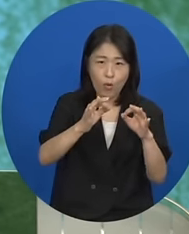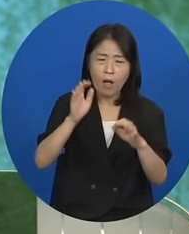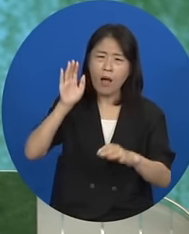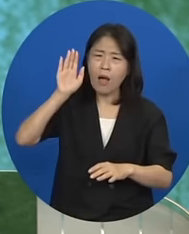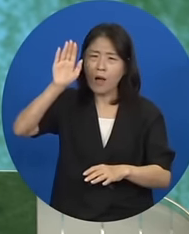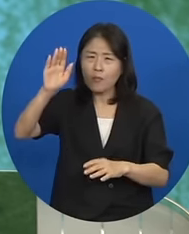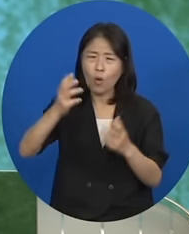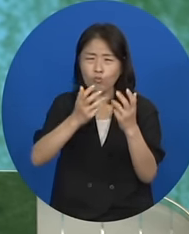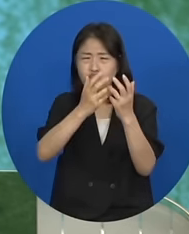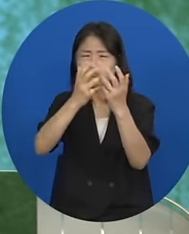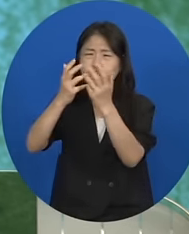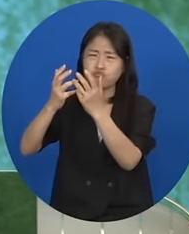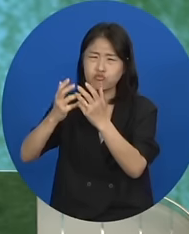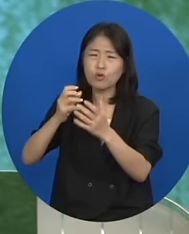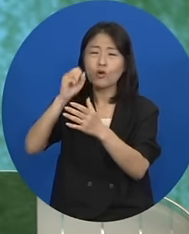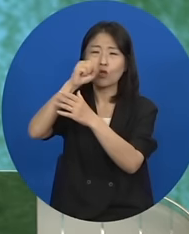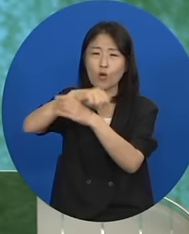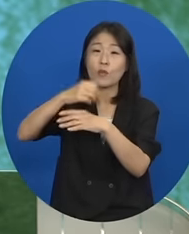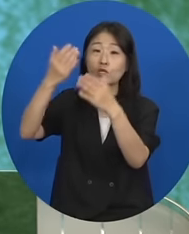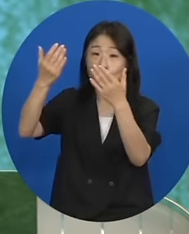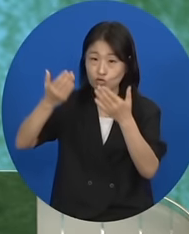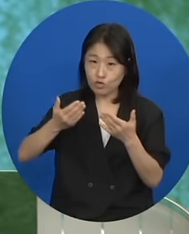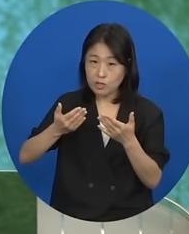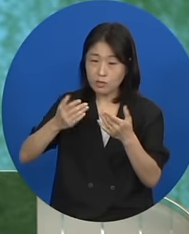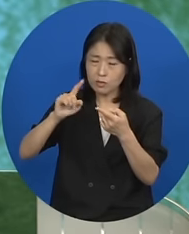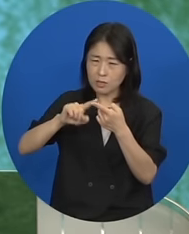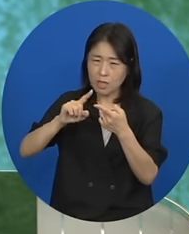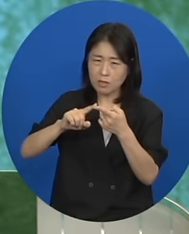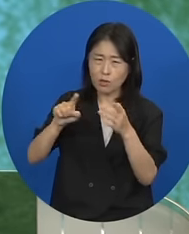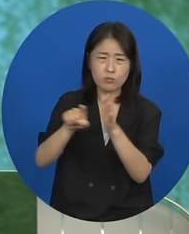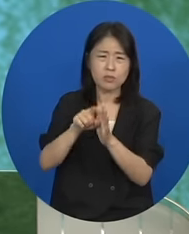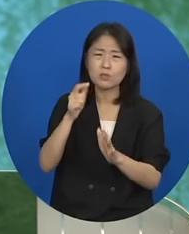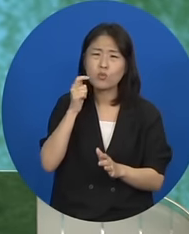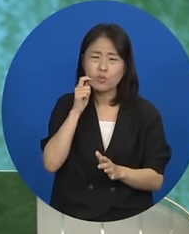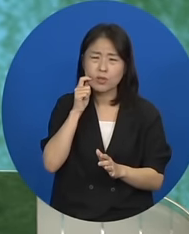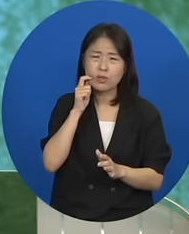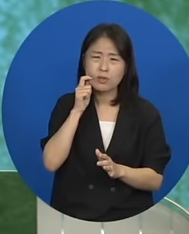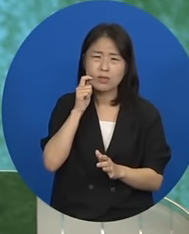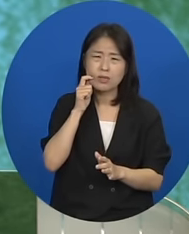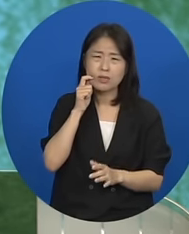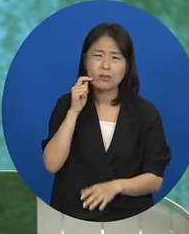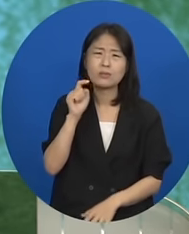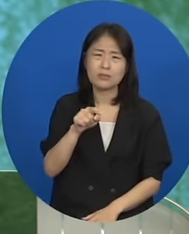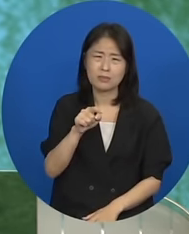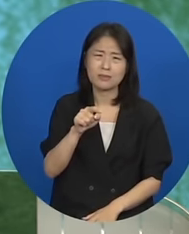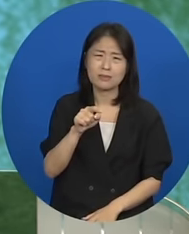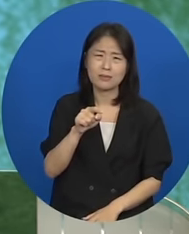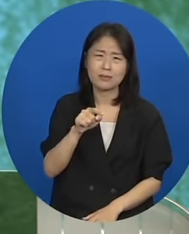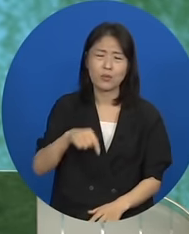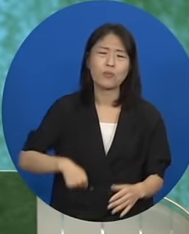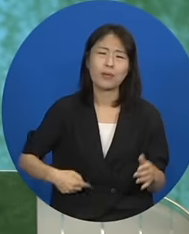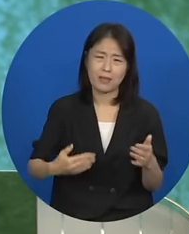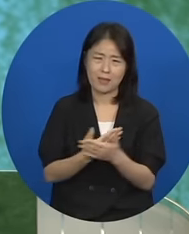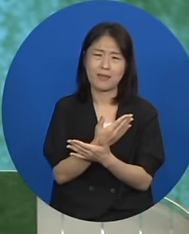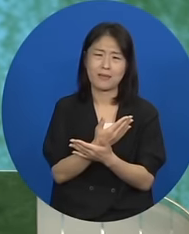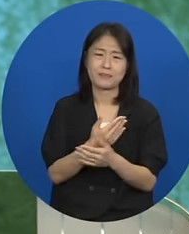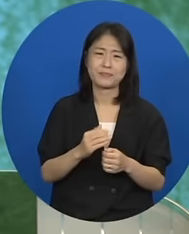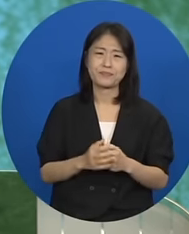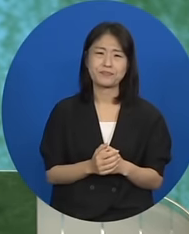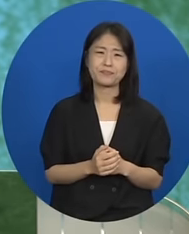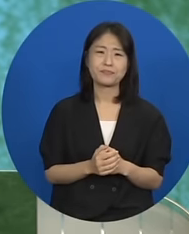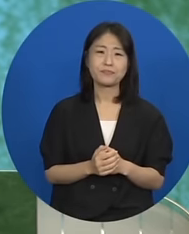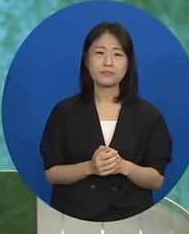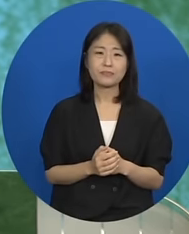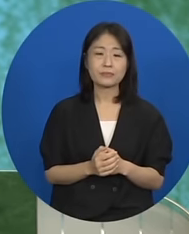것을 믿지 못했던 자기의 연약함을 회개하는 그 이야기를 하셨어요 사랑하는 여러분 작은 것 우리의